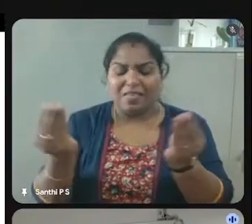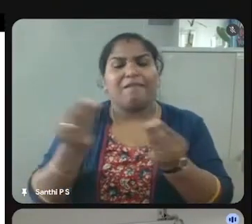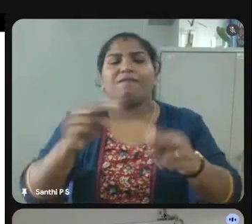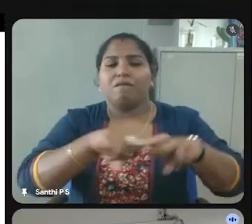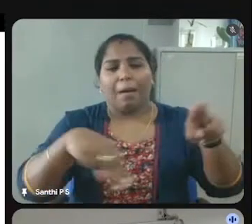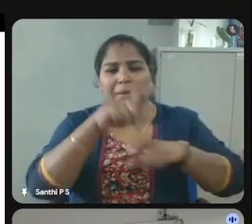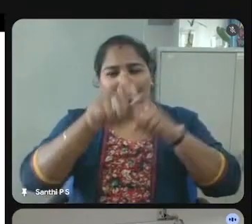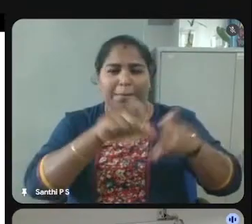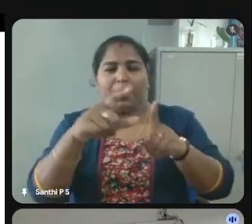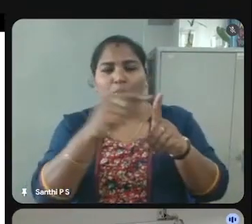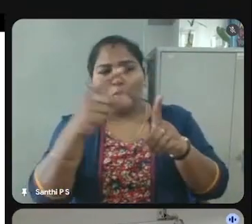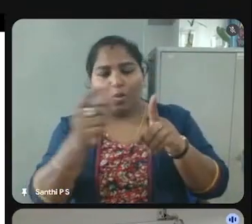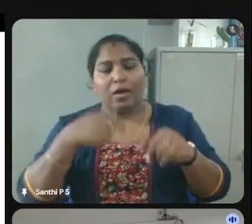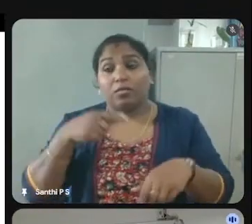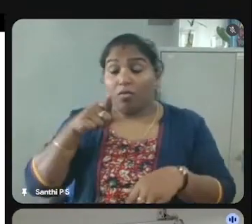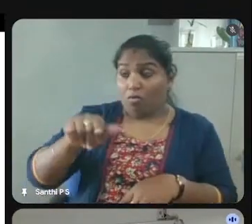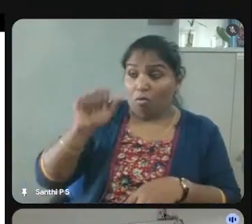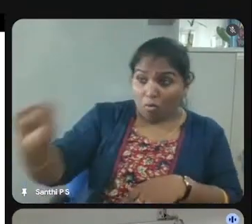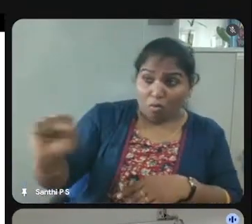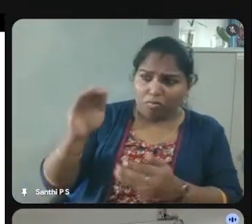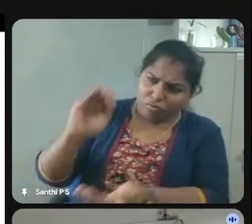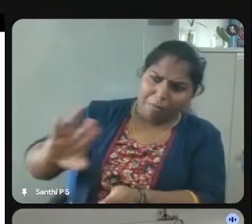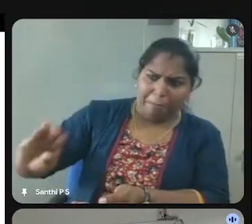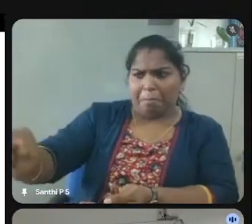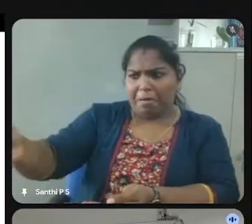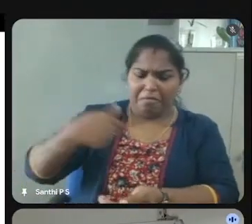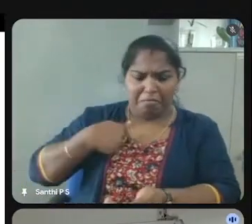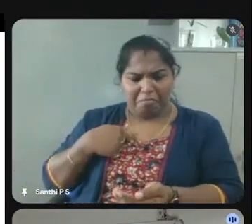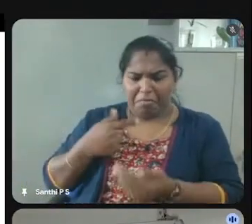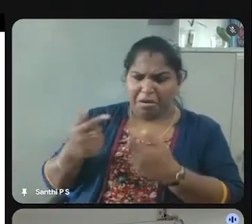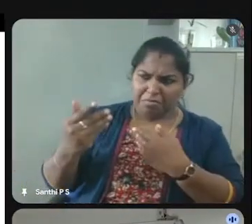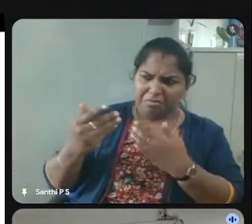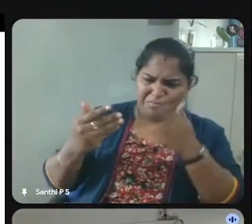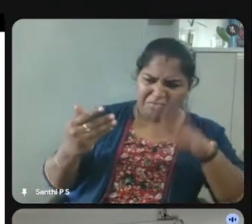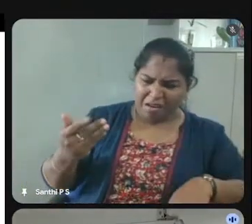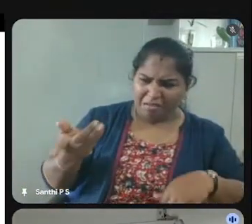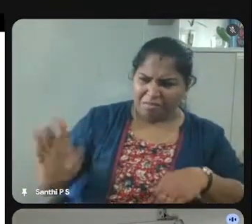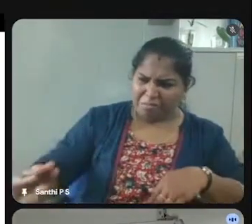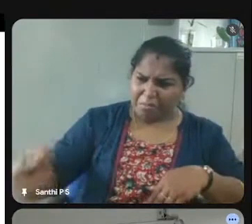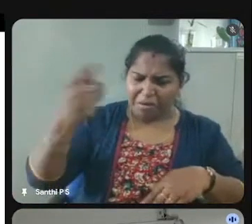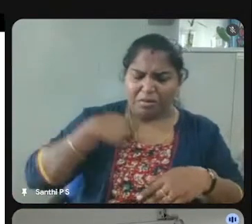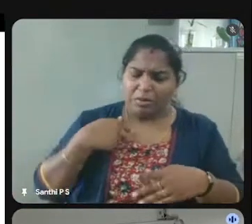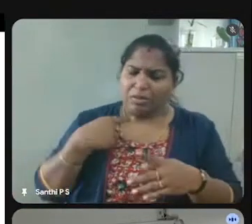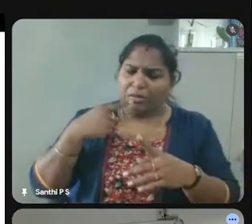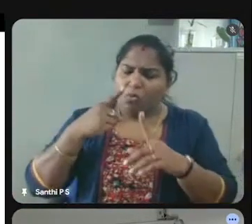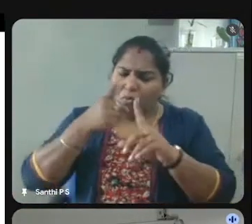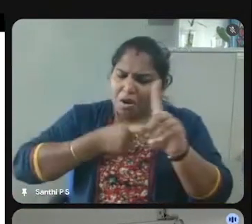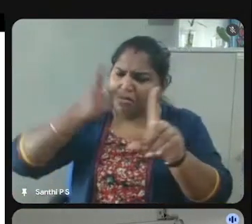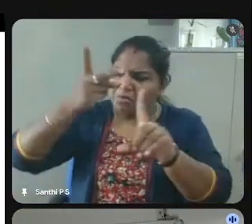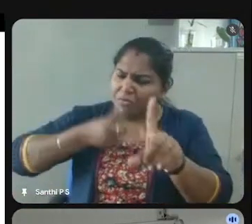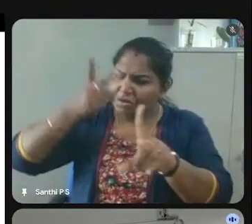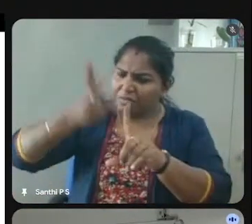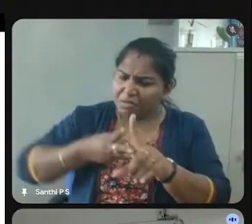ഒരു കാര്യമാണ്. അവരുടെ കുട്ടി അത് ചെയ്യുന്നുണ്ടല്ലോ, ആ കുട്ടിയെ ഇതിന് തെറപ്പിക്ക് കൊണ്ടുപോയിട്ട് ഇത്ര നാളായല്ലോ, നമ്മുടെ കുട്ടി പോയിട്ട് ഇത്ര നാളായി,